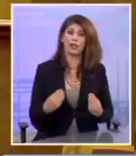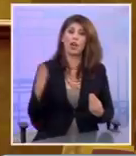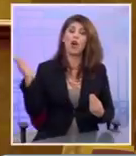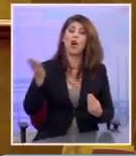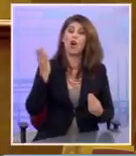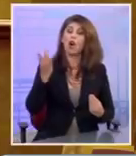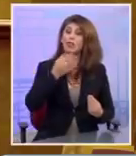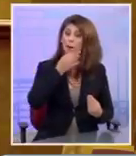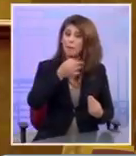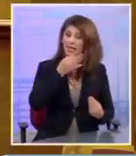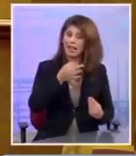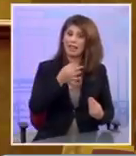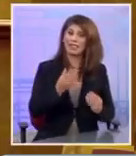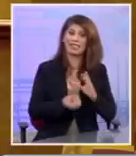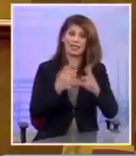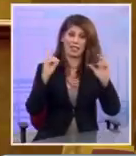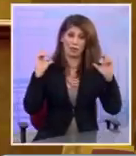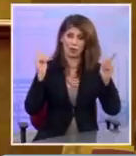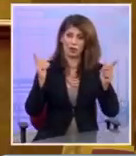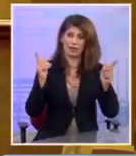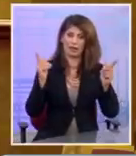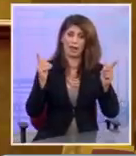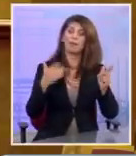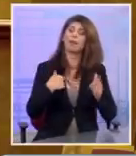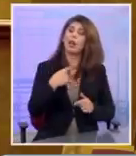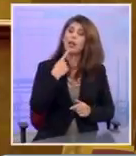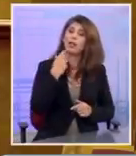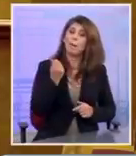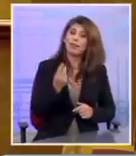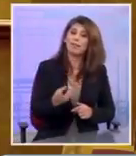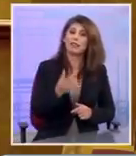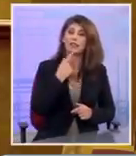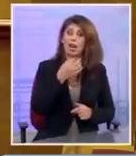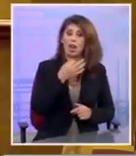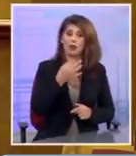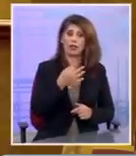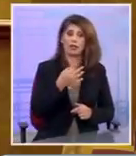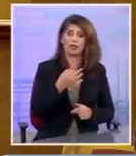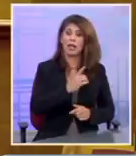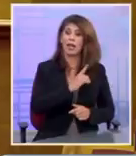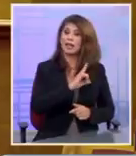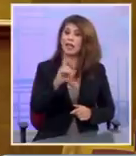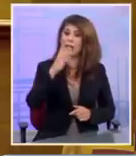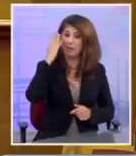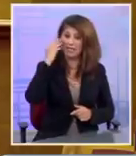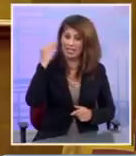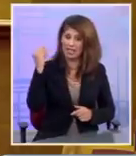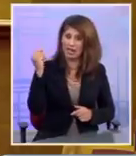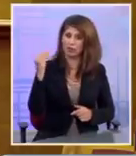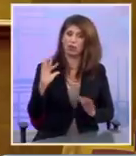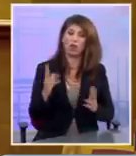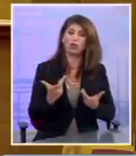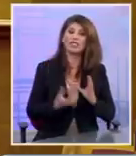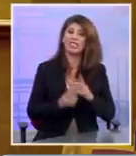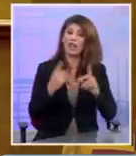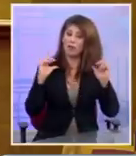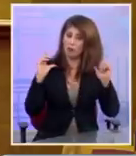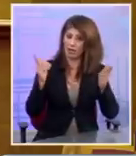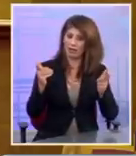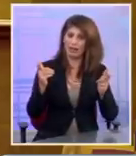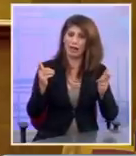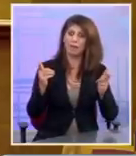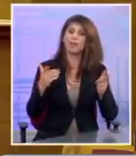όταν μιλάτε για τη Νέα Δημοκρατία, να μετράτε τα λόγια σας και να μην ξεχνάτε ότι η Νέα